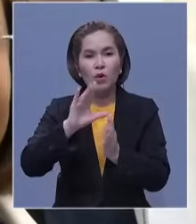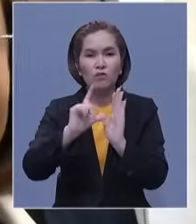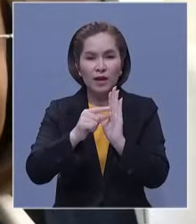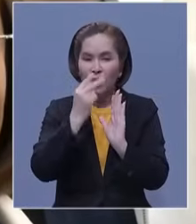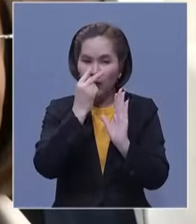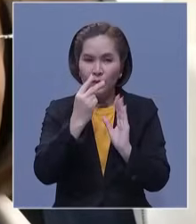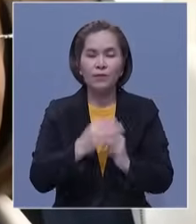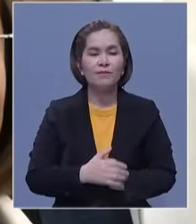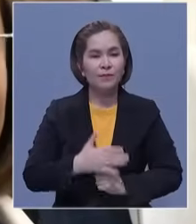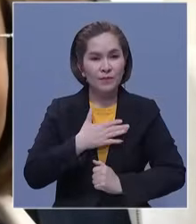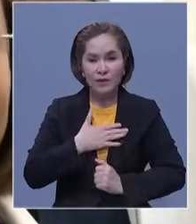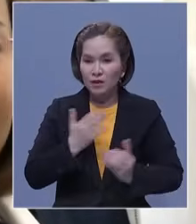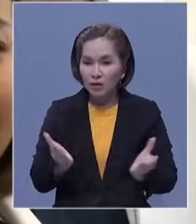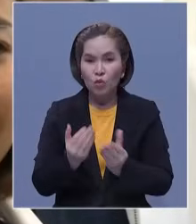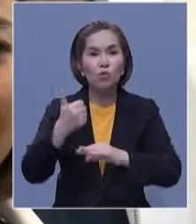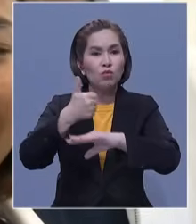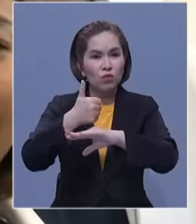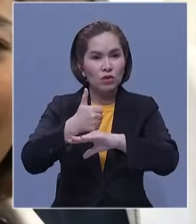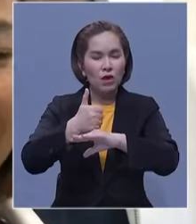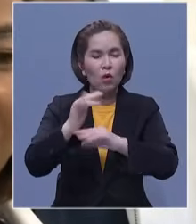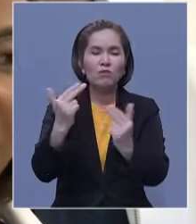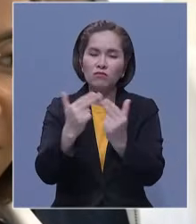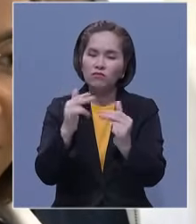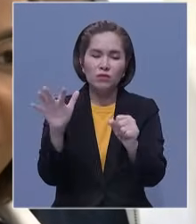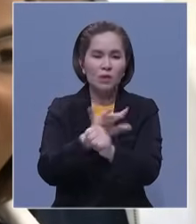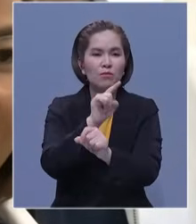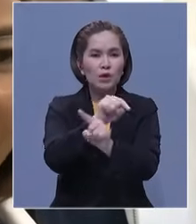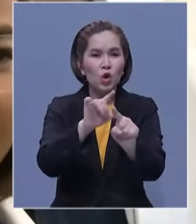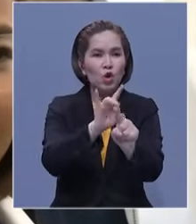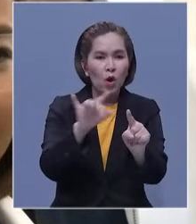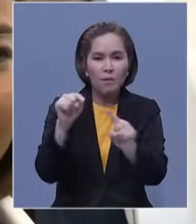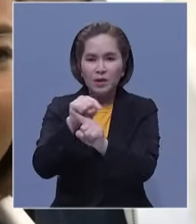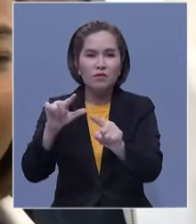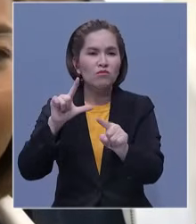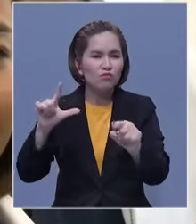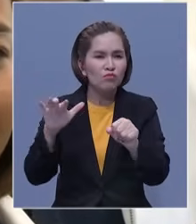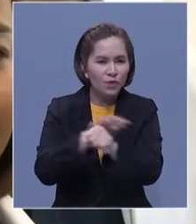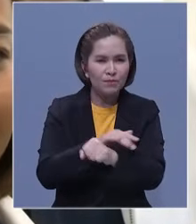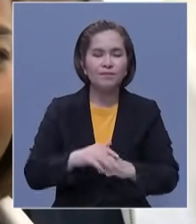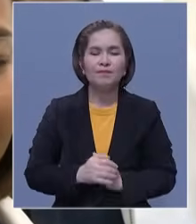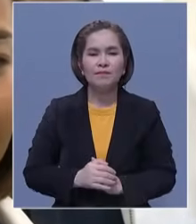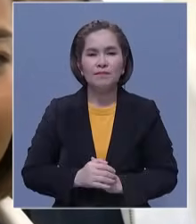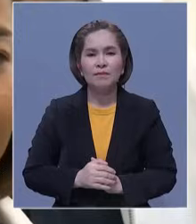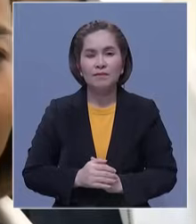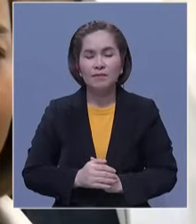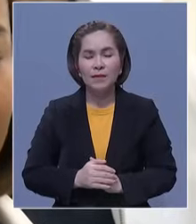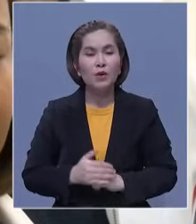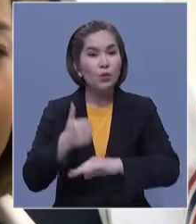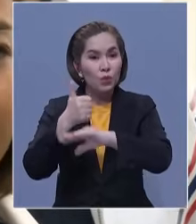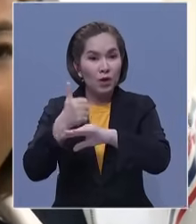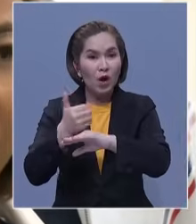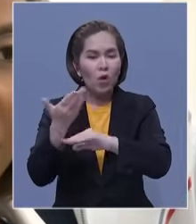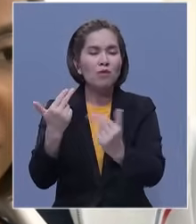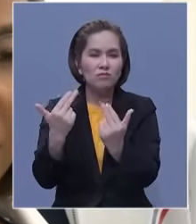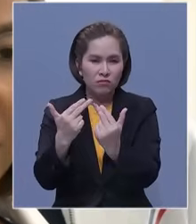นี้นะครับผมเนี่ยซัพพอร์ตคุณพีรพันธ์ 100% ล้านเปอร์เซ็นต์แต่คุณพีรพันธ์รวมถึงผมเองเนี่ย